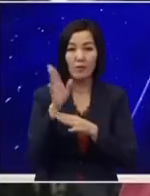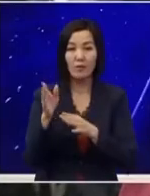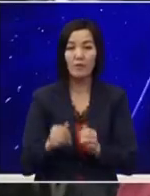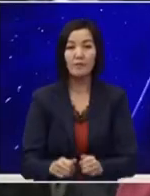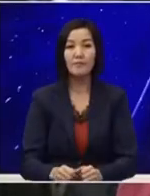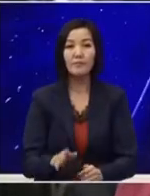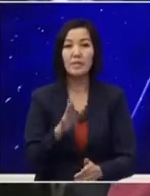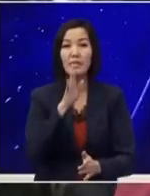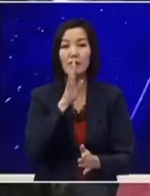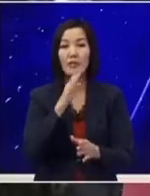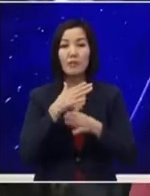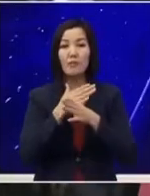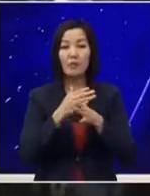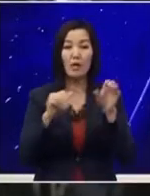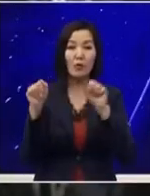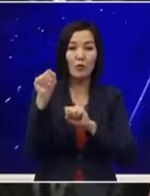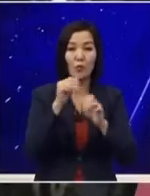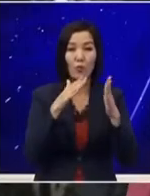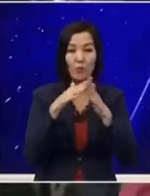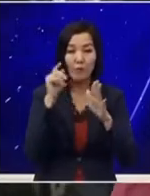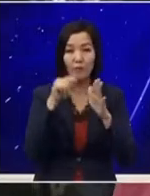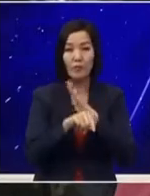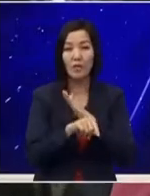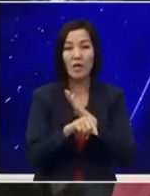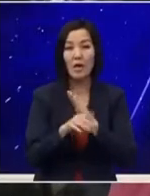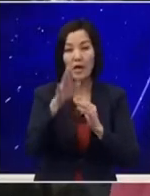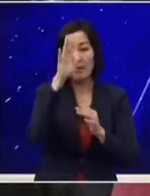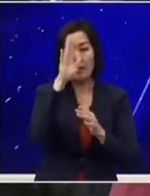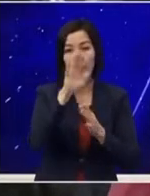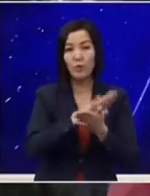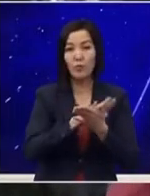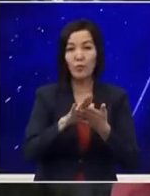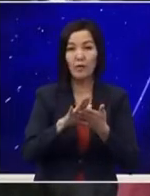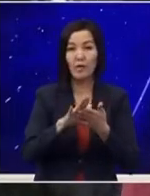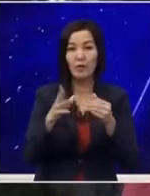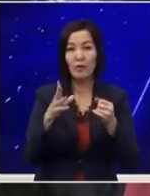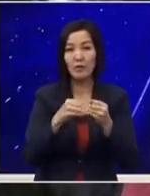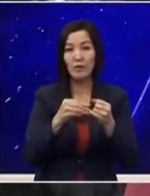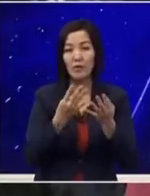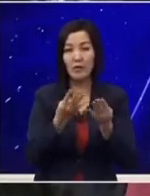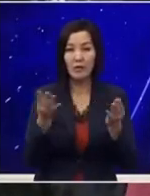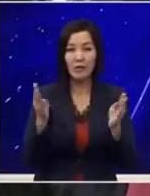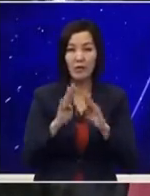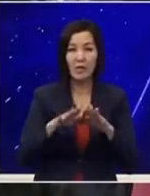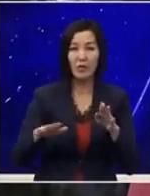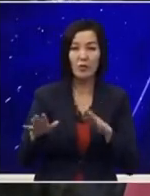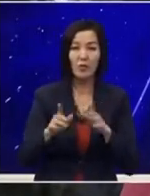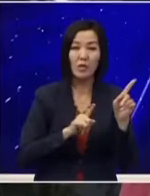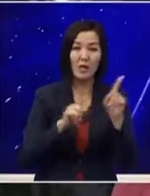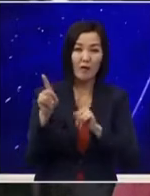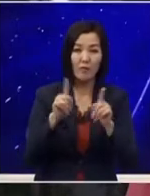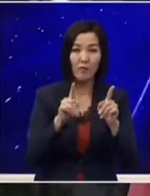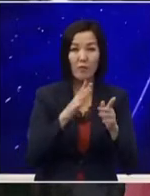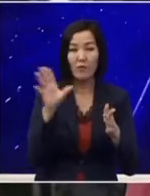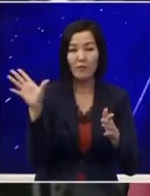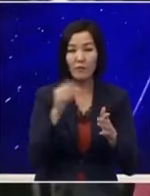Девушки помогают по дому, по хозяйству, а мальчики, то есть, убирают территорию, косят там траву и так